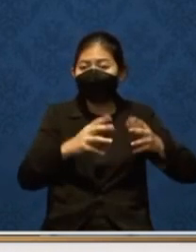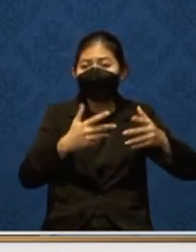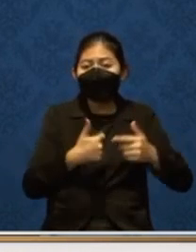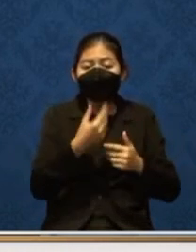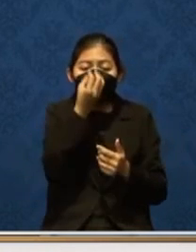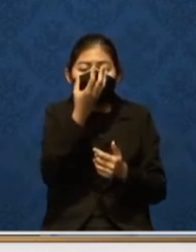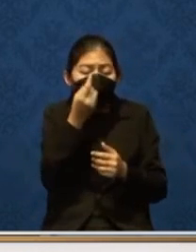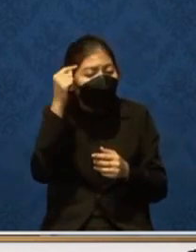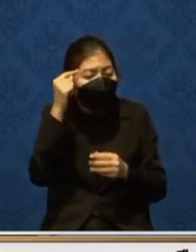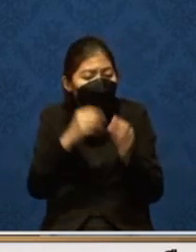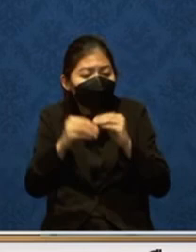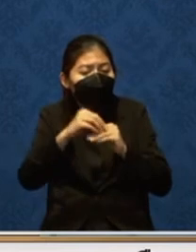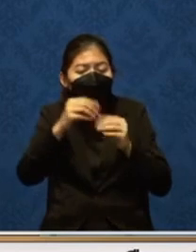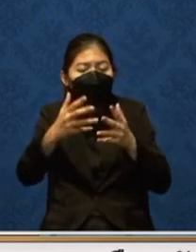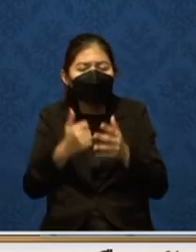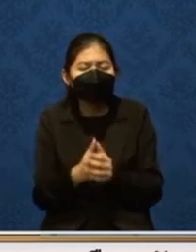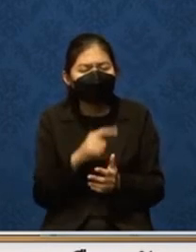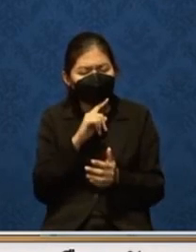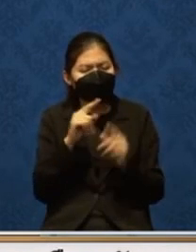ดอกเบี้ย